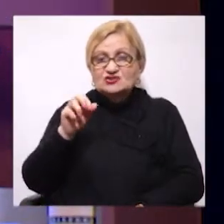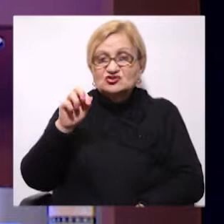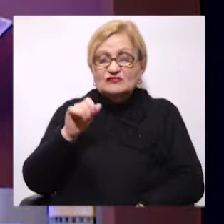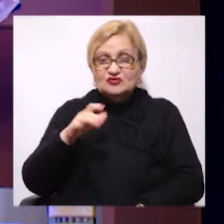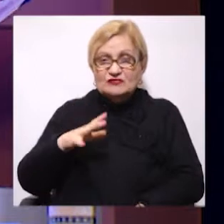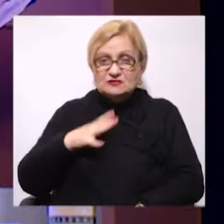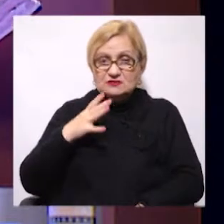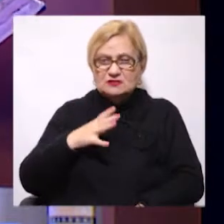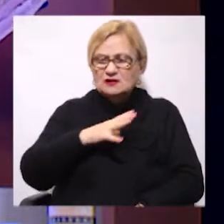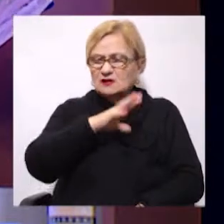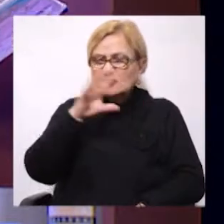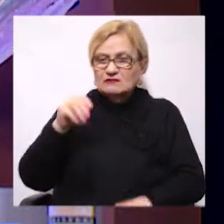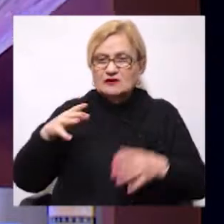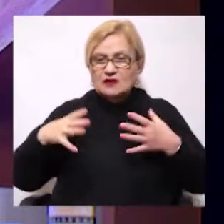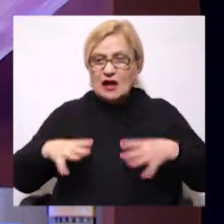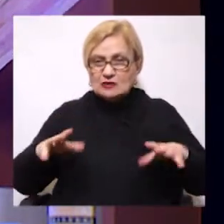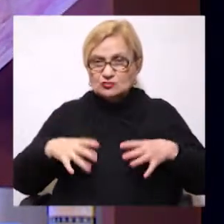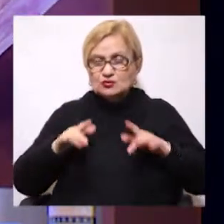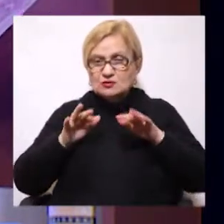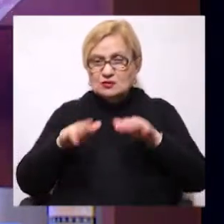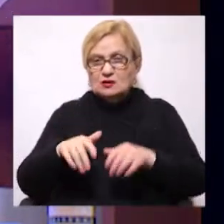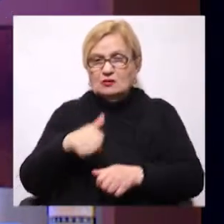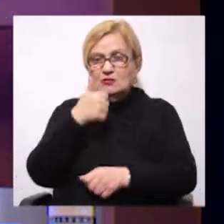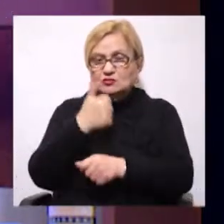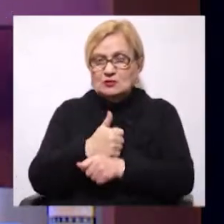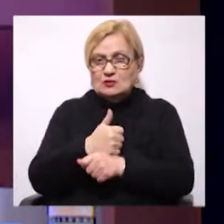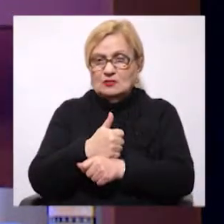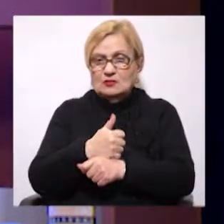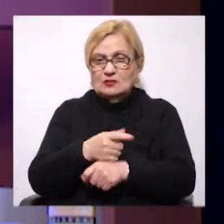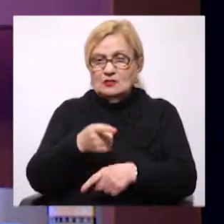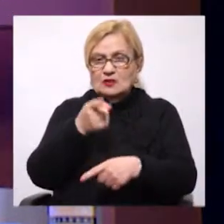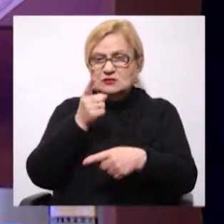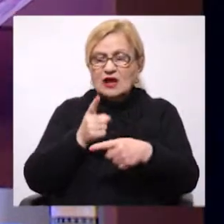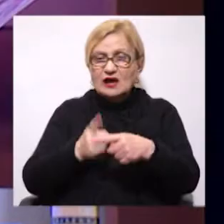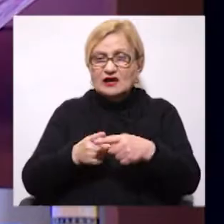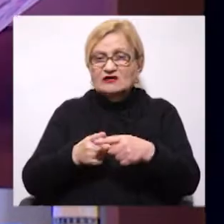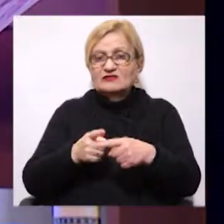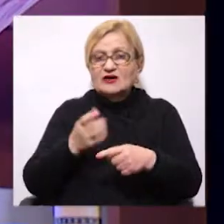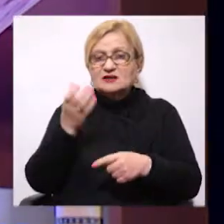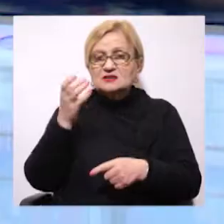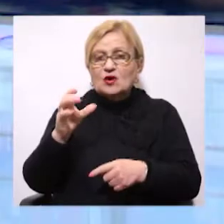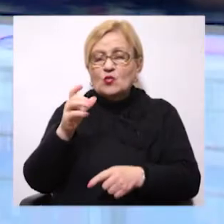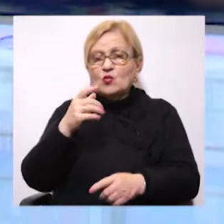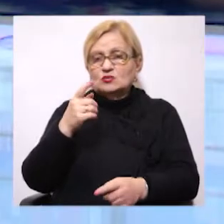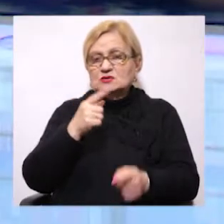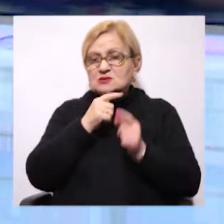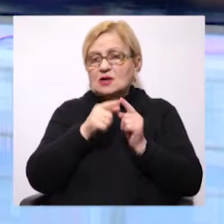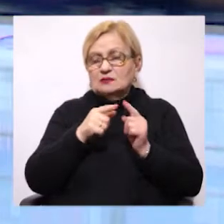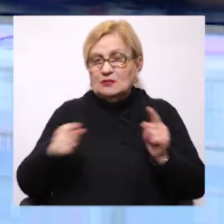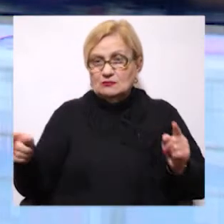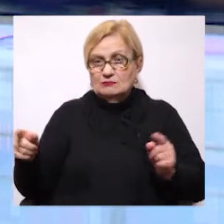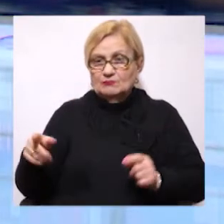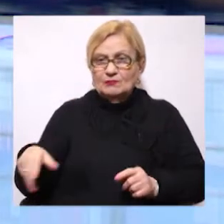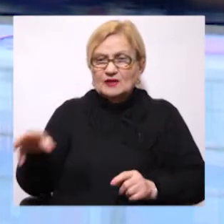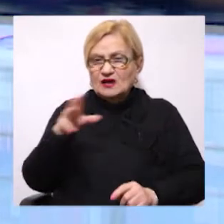ჭავჭავაძე იყო ყველა ქართული საქმის უფროსი თითქმის ნახევარი საუკუნის განმავლობაში. ის იყო ყველა